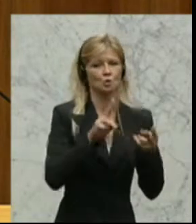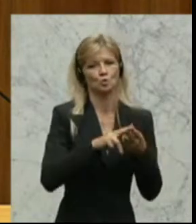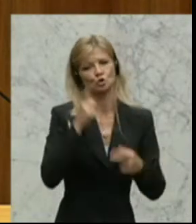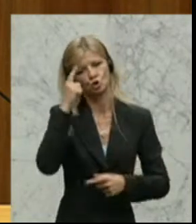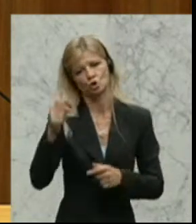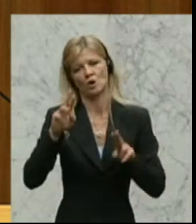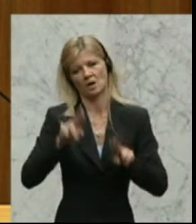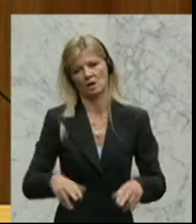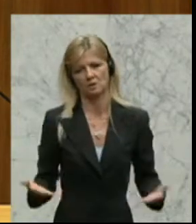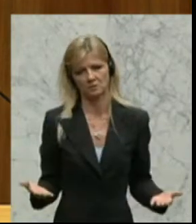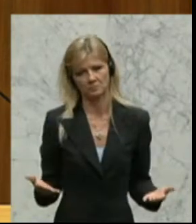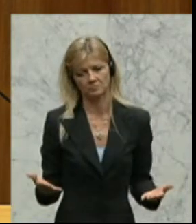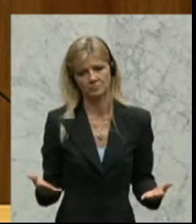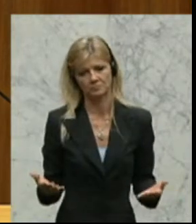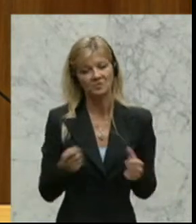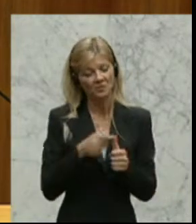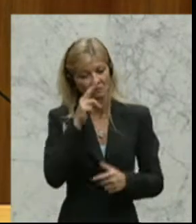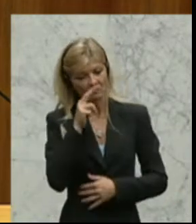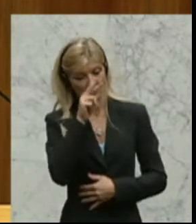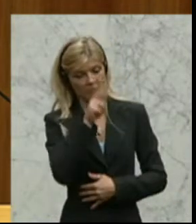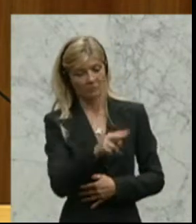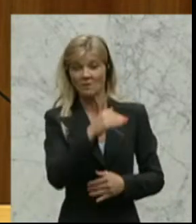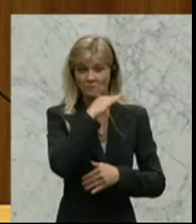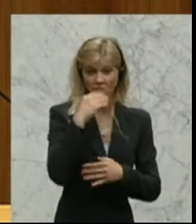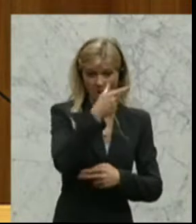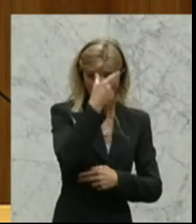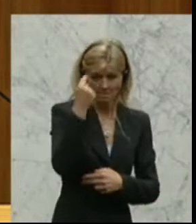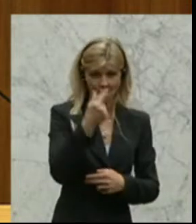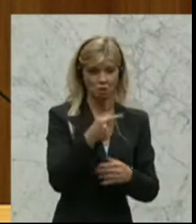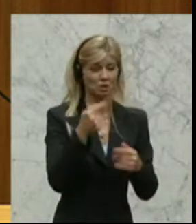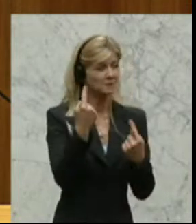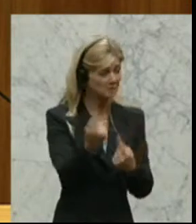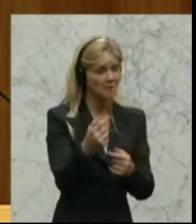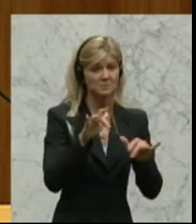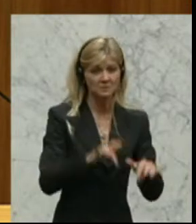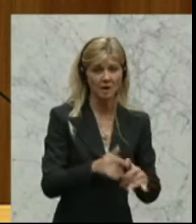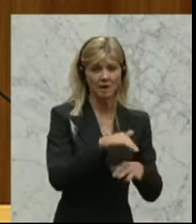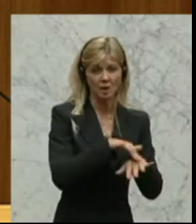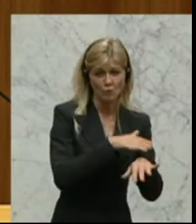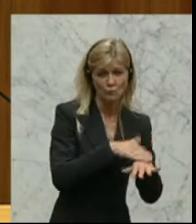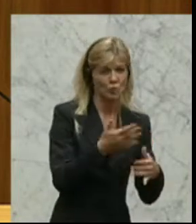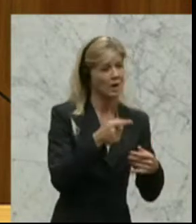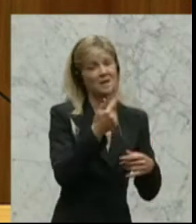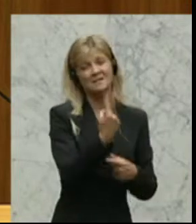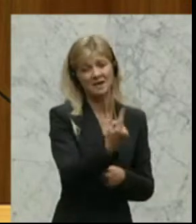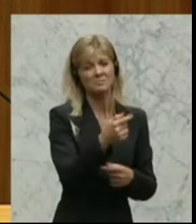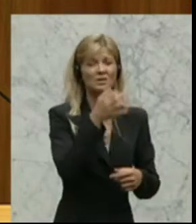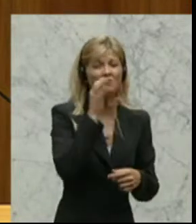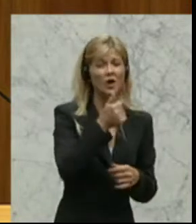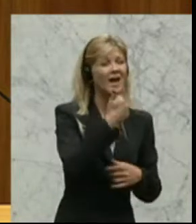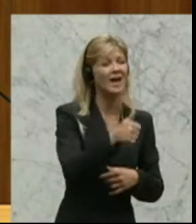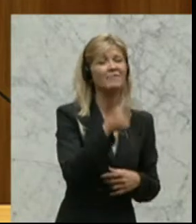führt, also was hier viele Menschen wirklich tatsächlich im Moment auch für ein Gefühl haben, wenn eine Frau mit 11.000 Euro überlegt, leiste